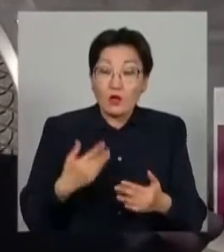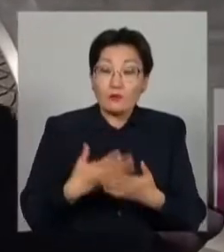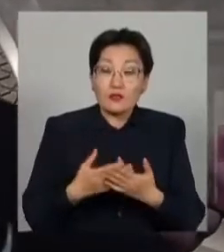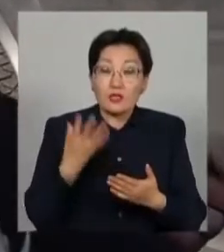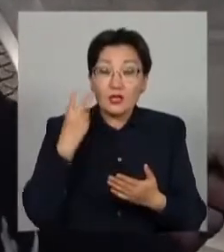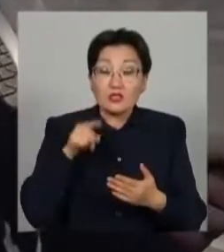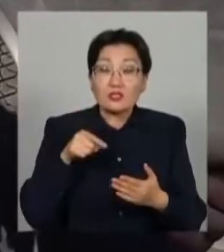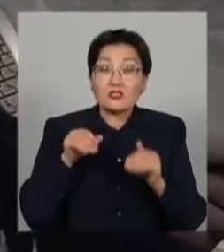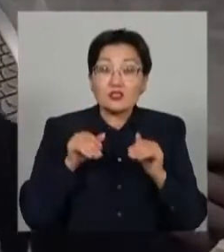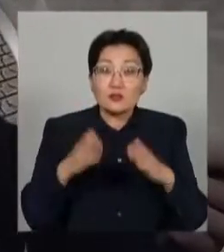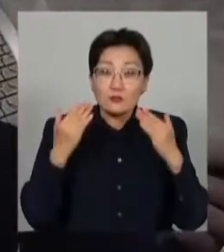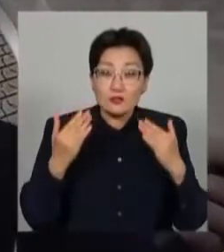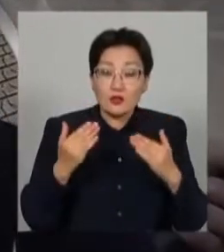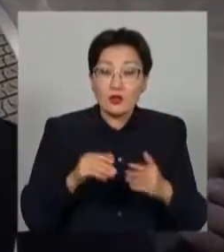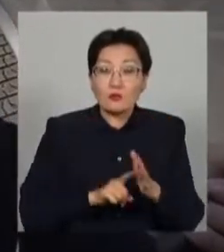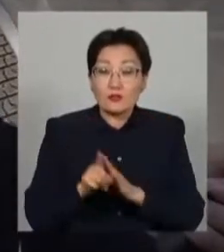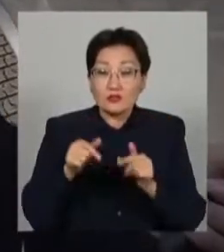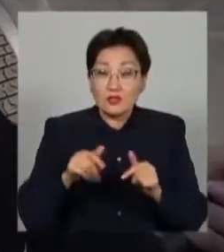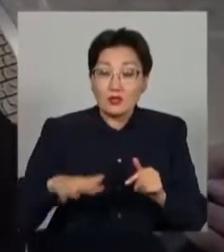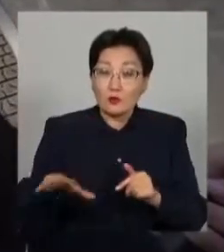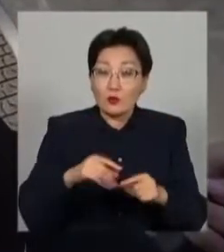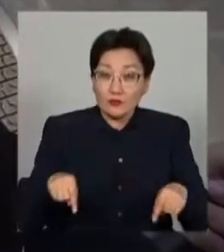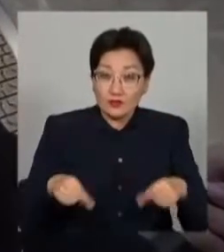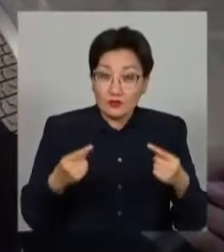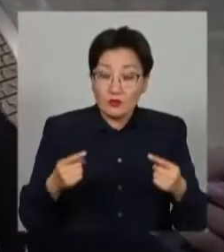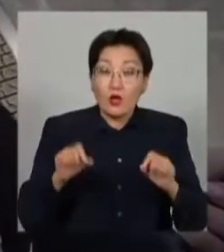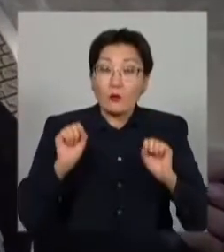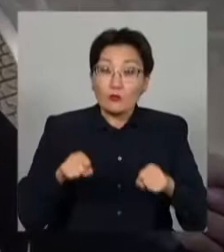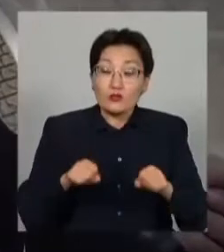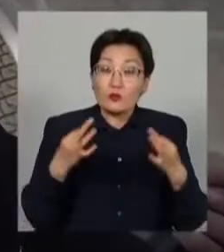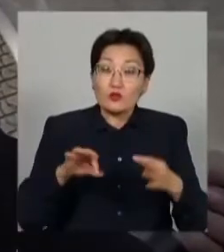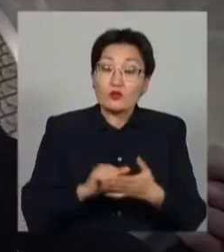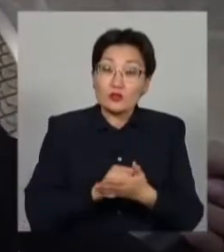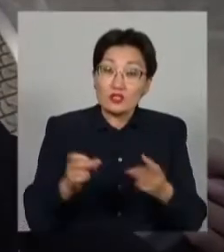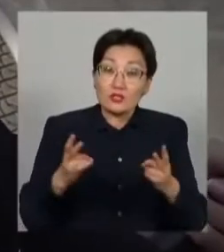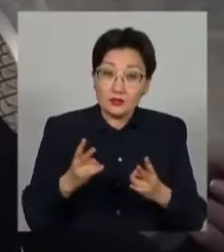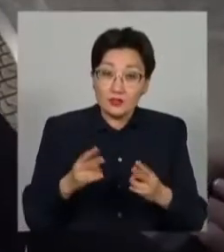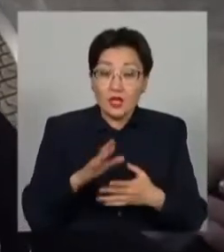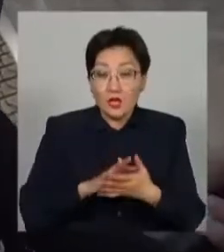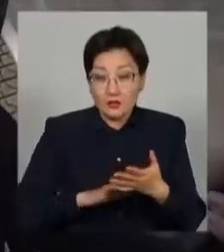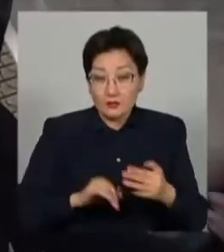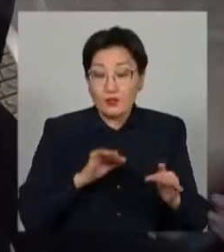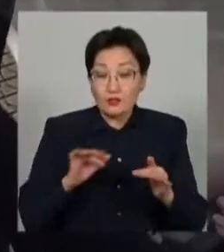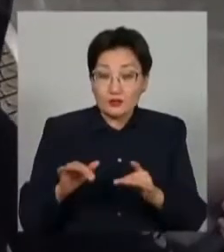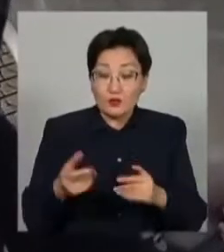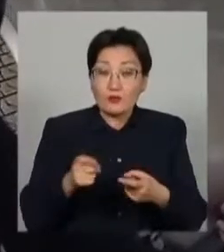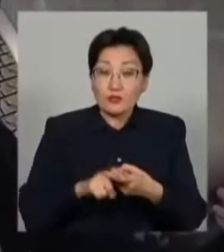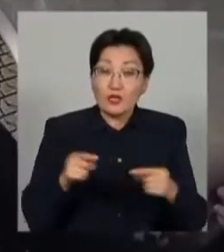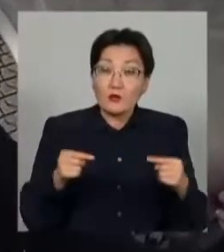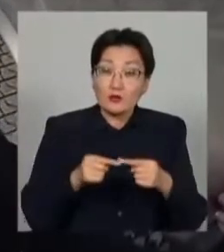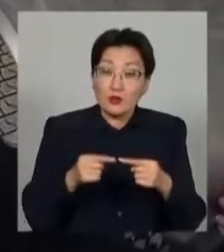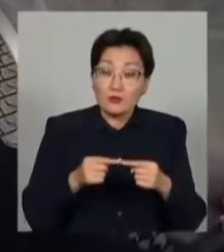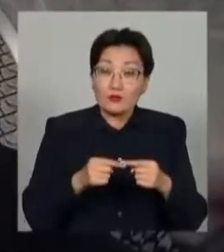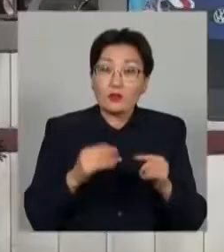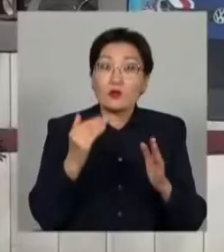қашан шешілетіні беймәлім. Алдымен бізге мына жерді қалпына келтіре беруге болады деген рұқсат құжаты қажет. Әрі қарайғы әрекетімізге қатысты нақты